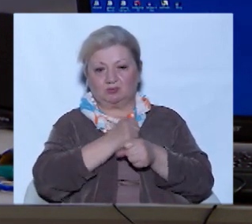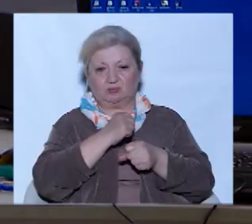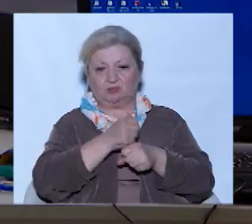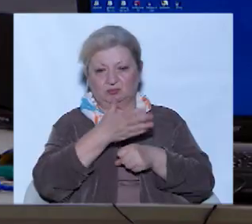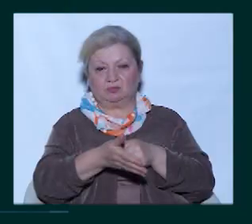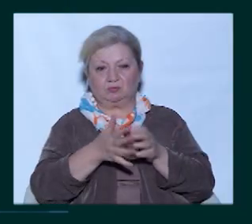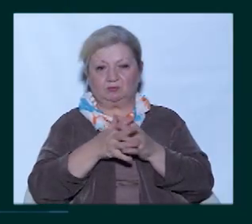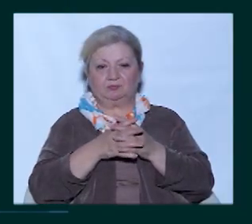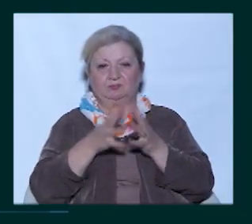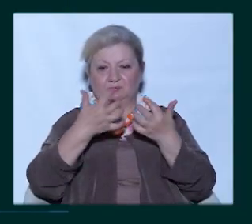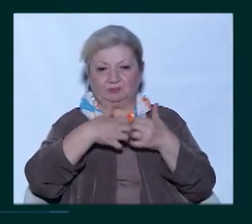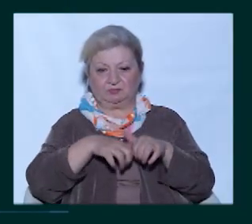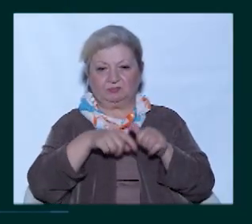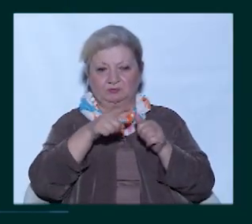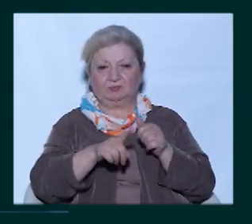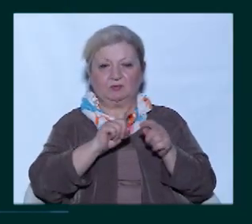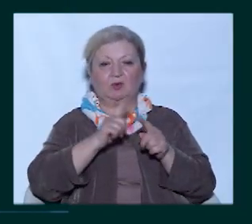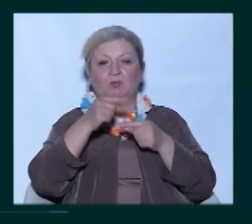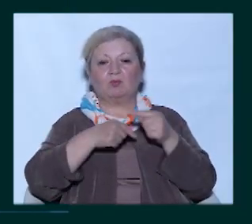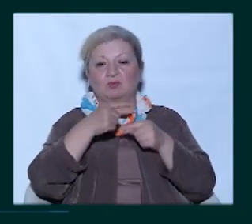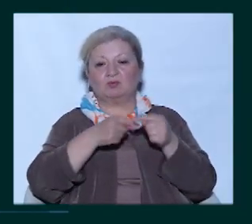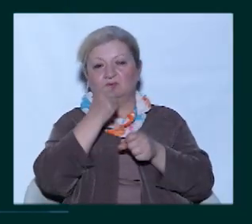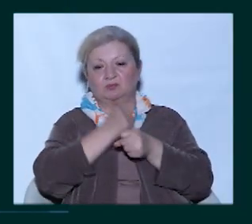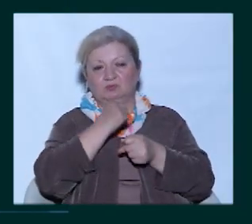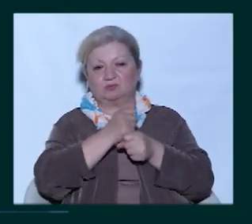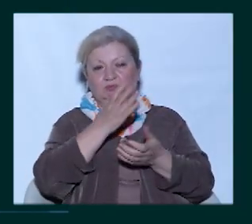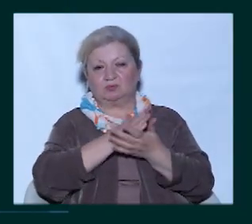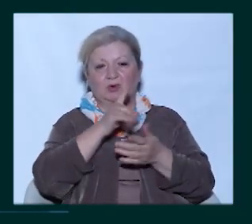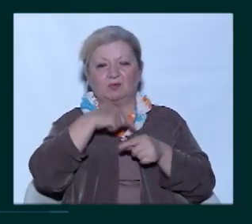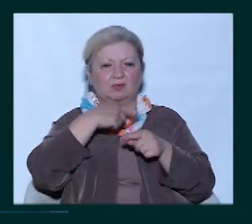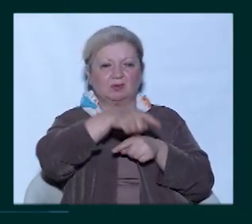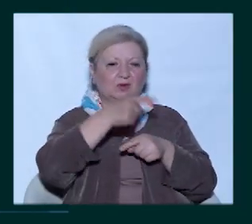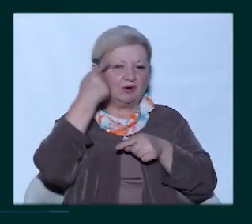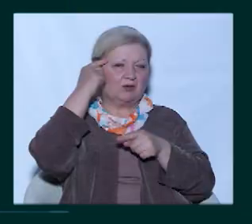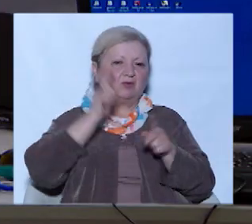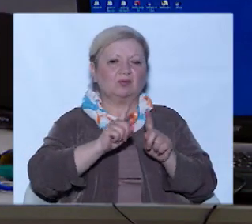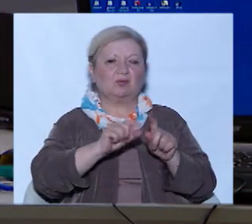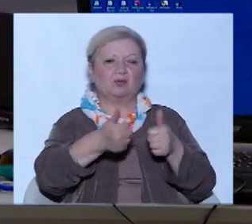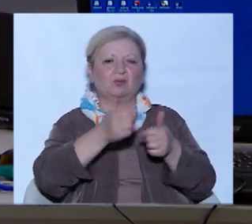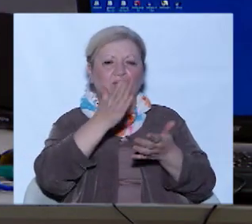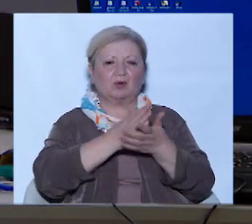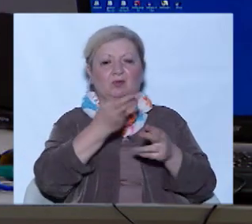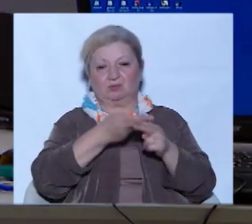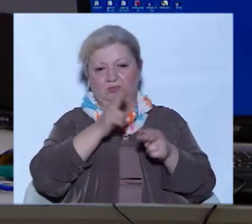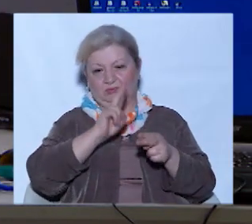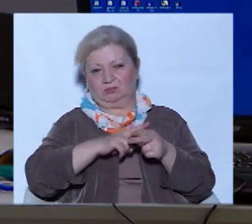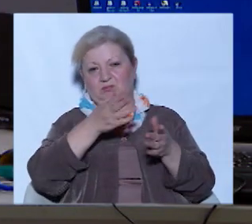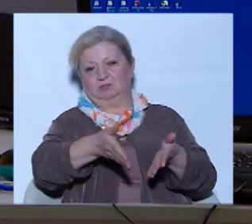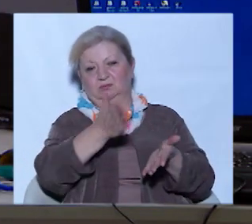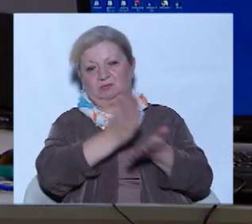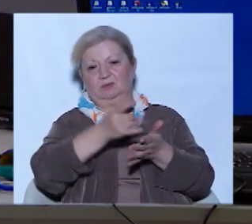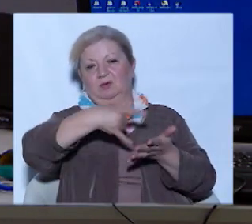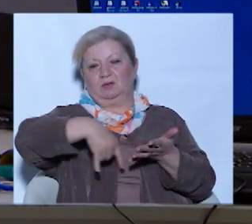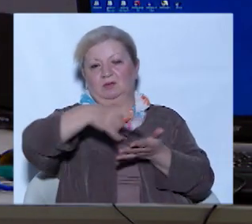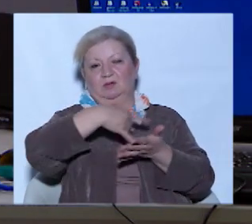ასეთნაირად ფუნქციონირებს ეს სისტემა, რომელსაც ჩვენ მუდმივად ვიყენებ და არც კი დავფიქრებული ვართ იმაზე, რომ თურმე